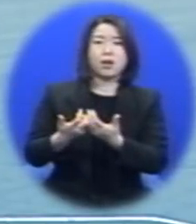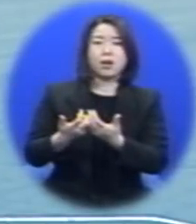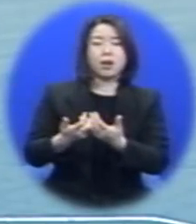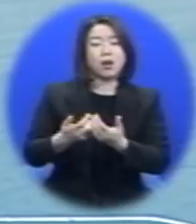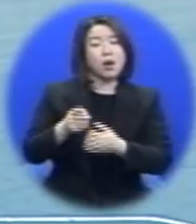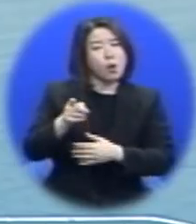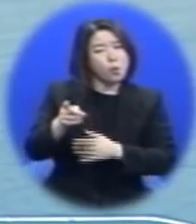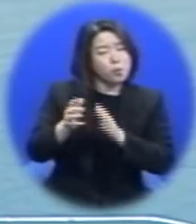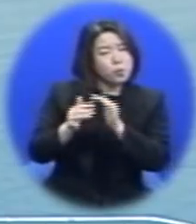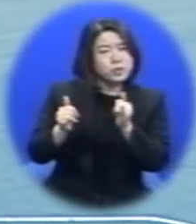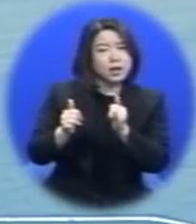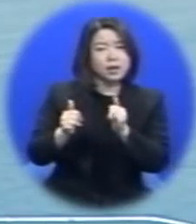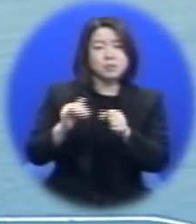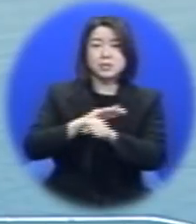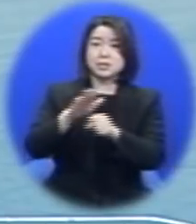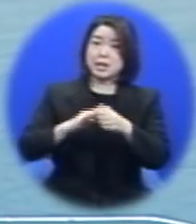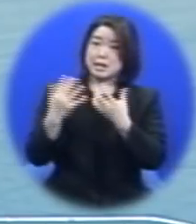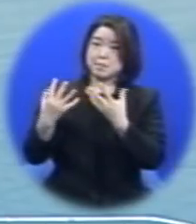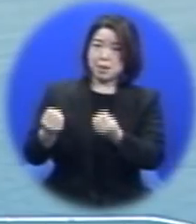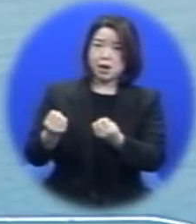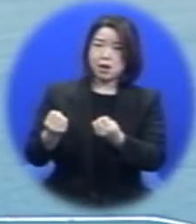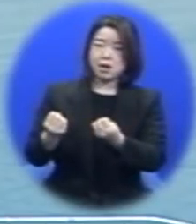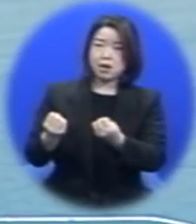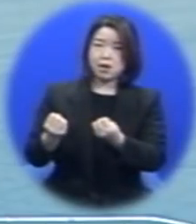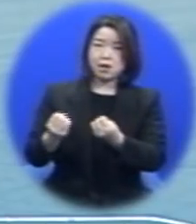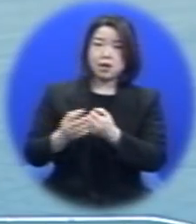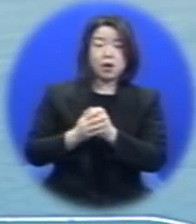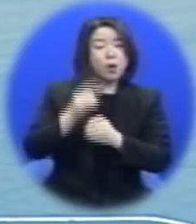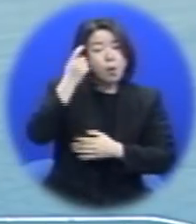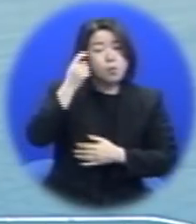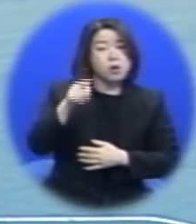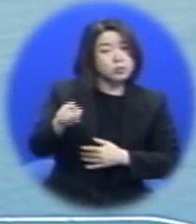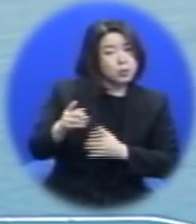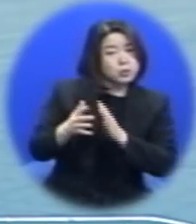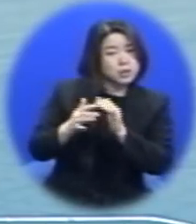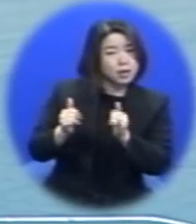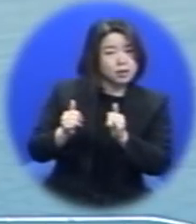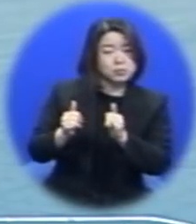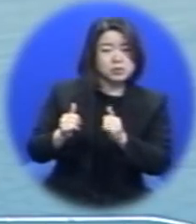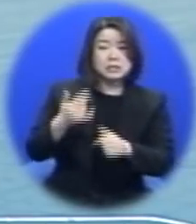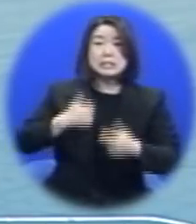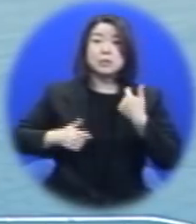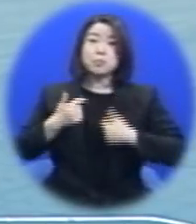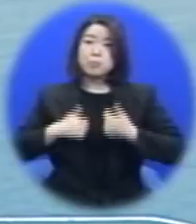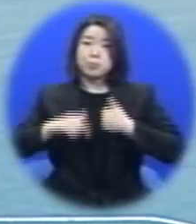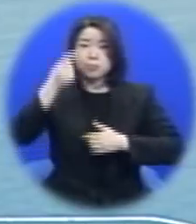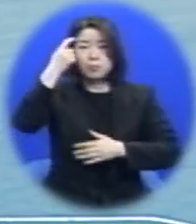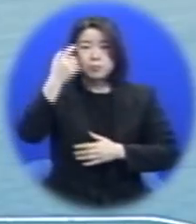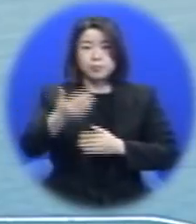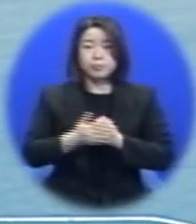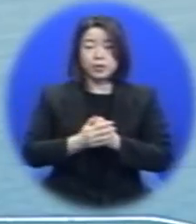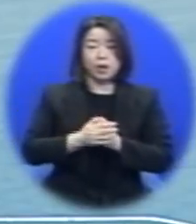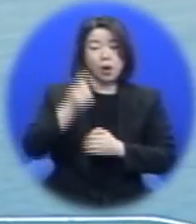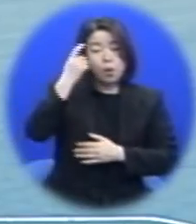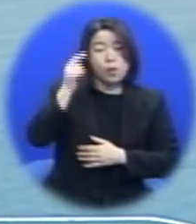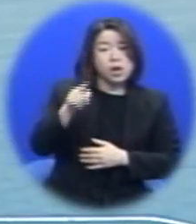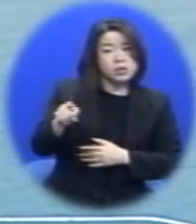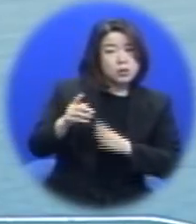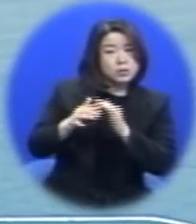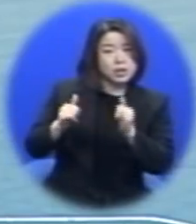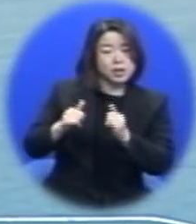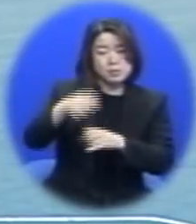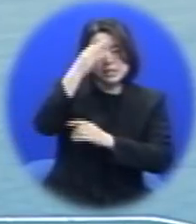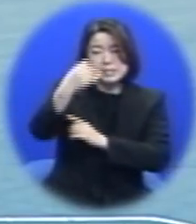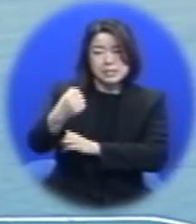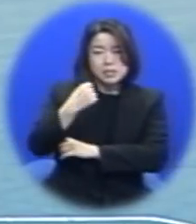저 사람에게는 그렇게 사랑이 많지요? 왜 저 사람은 그렇게 기쁘지요? 왜 저 사람에게는 그렇게